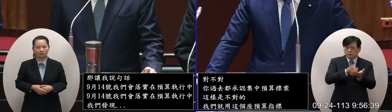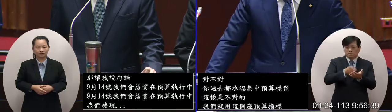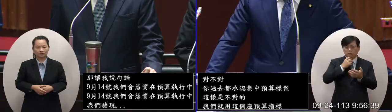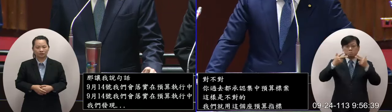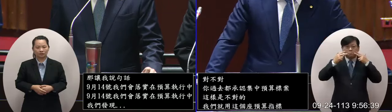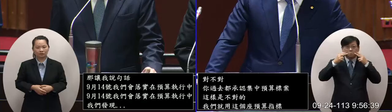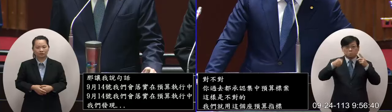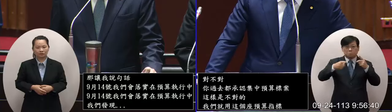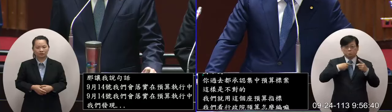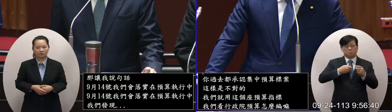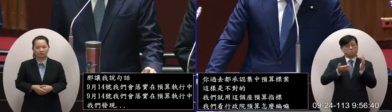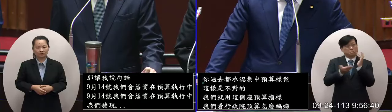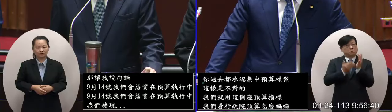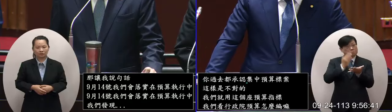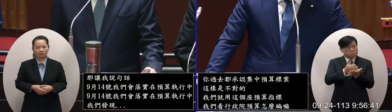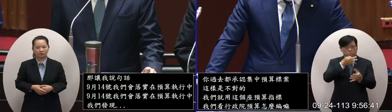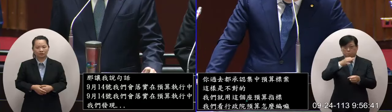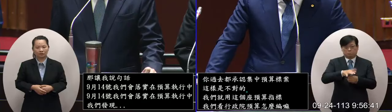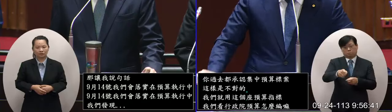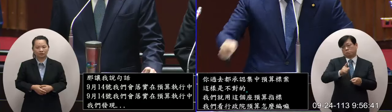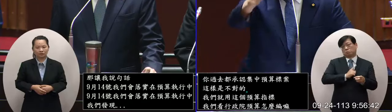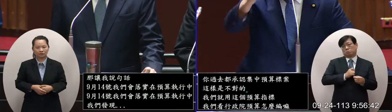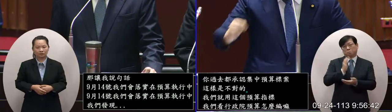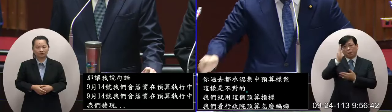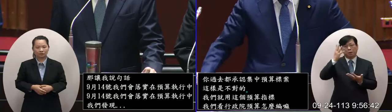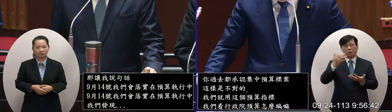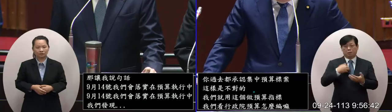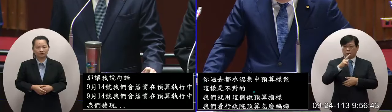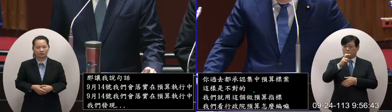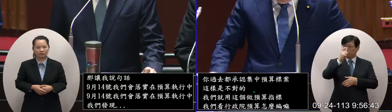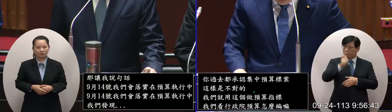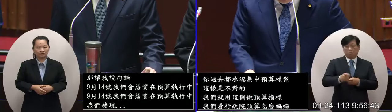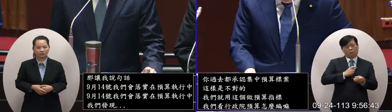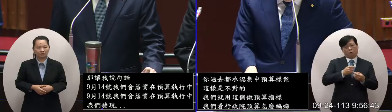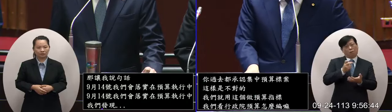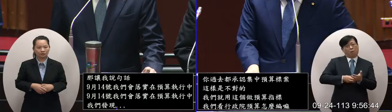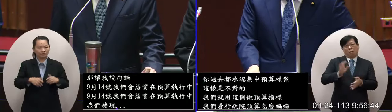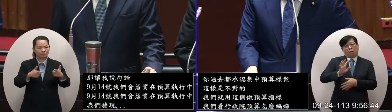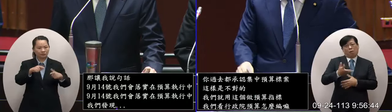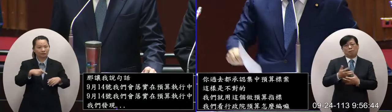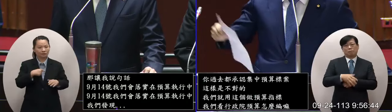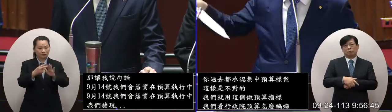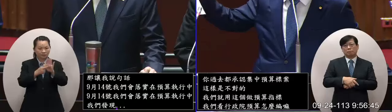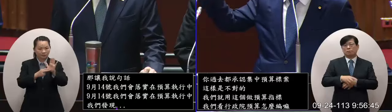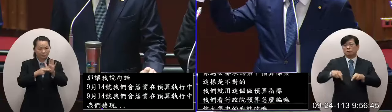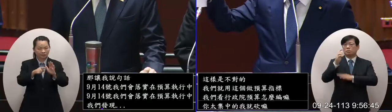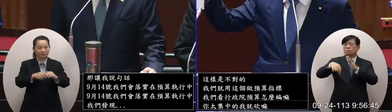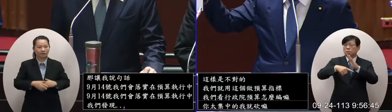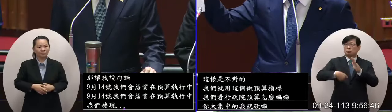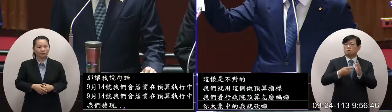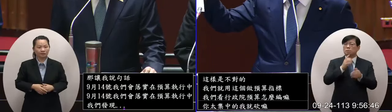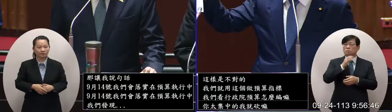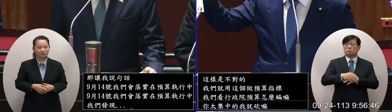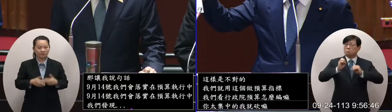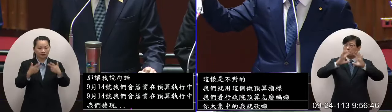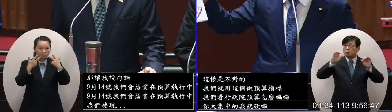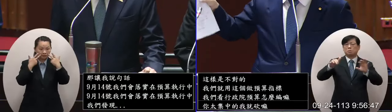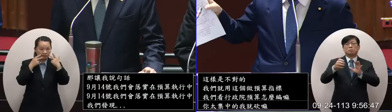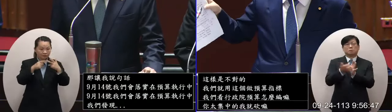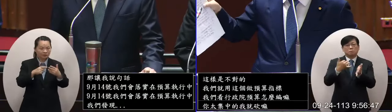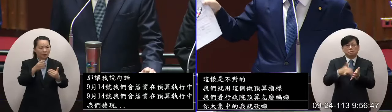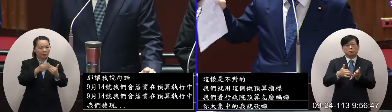民禁法补偿了，对不对？对不对？21亿那么计较， 那 我跟你讲，行政院的文宣预算